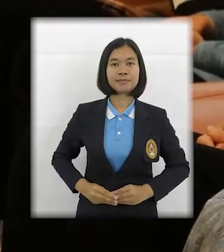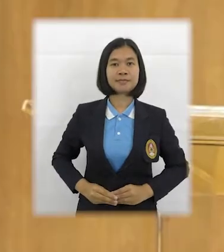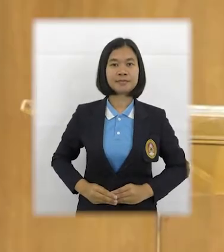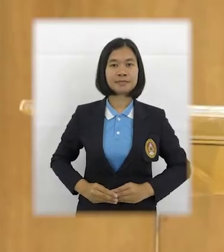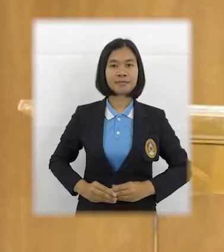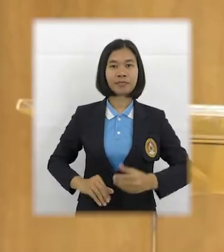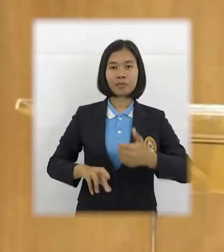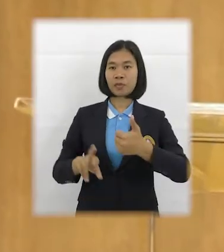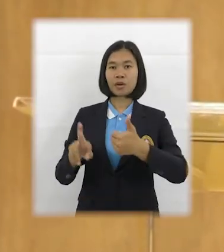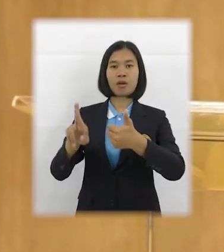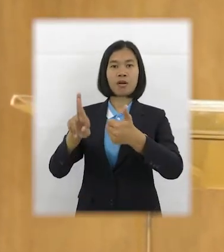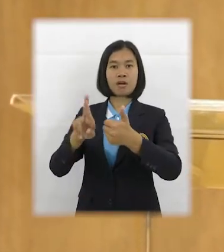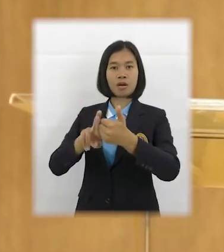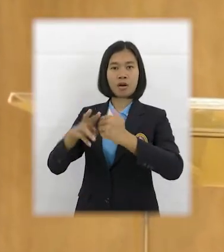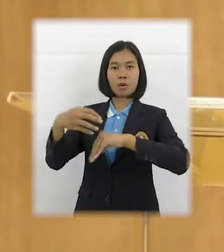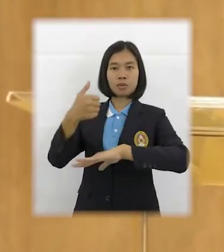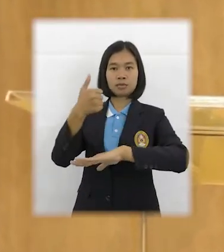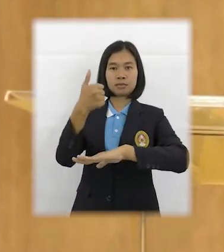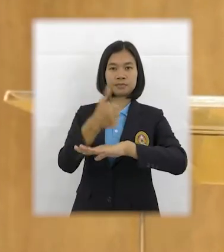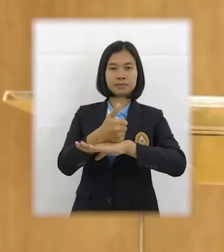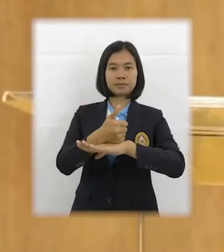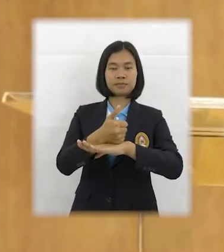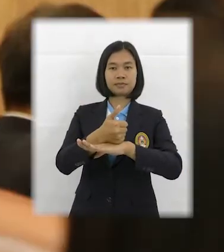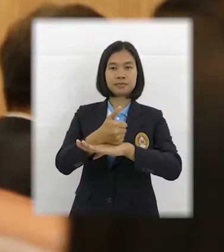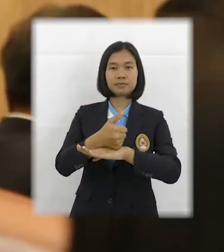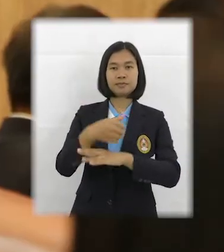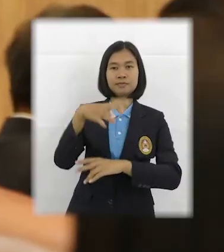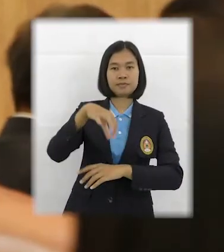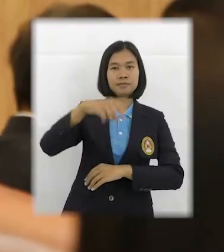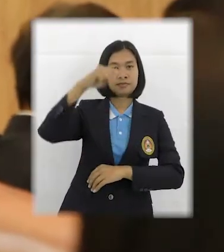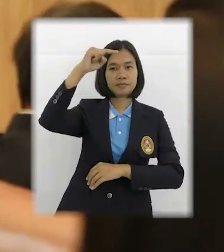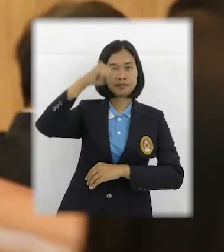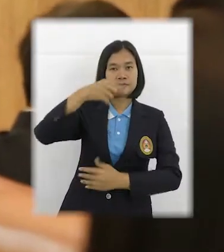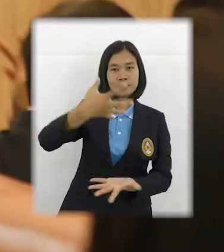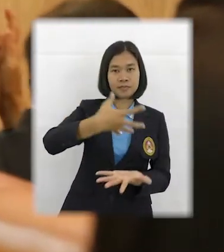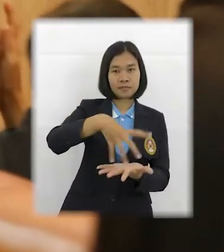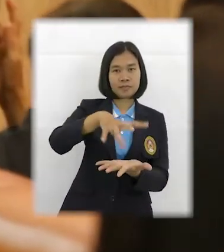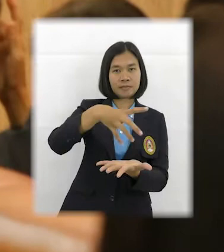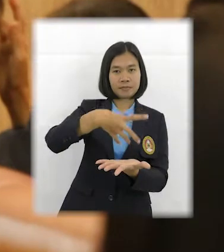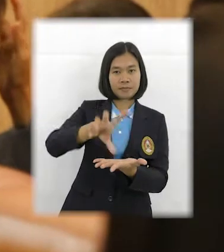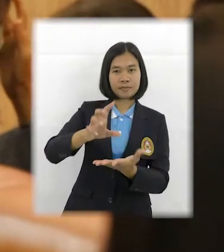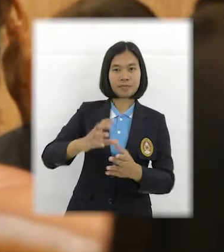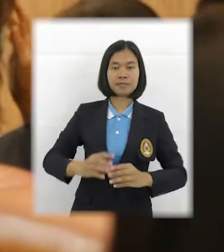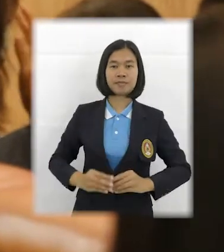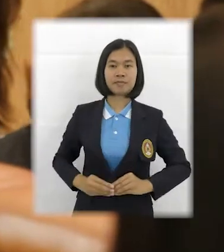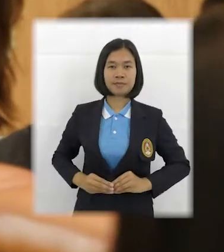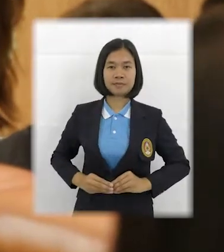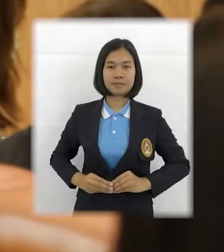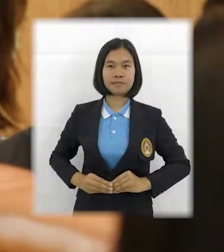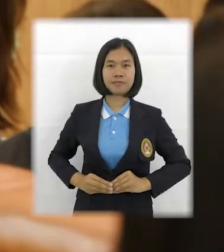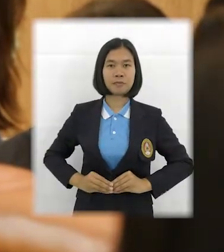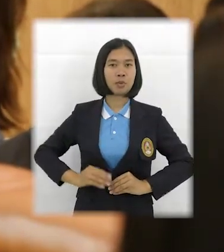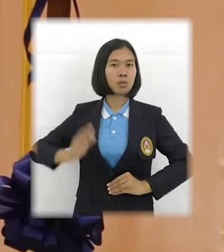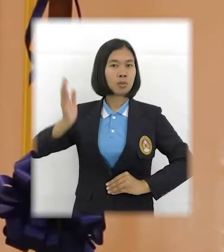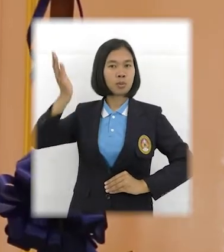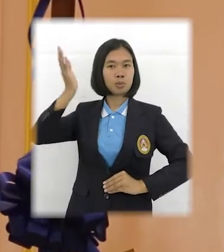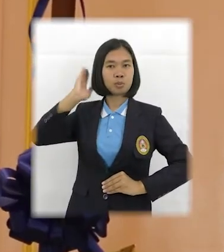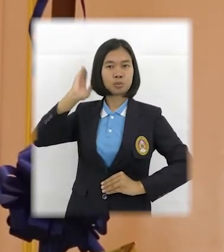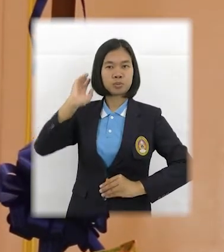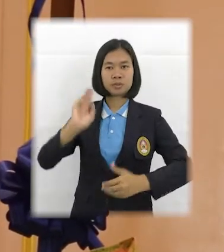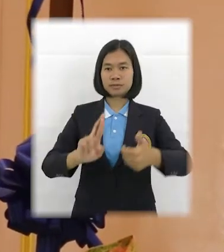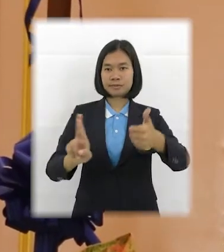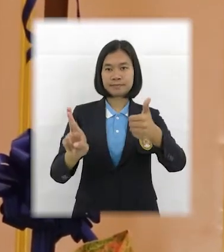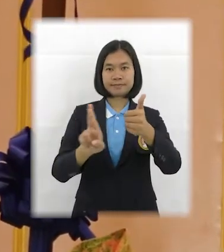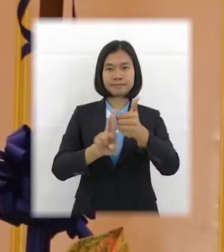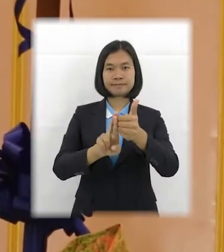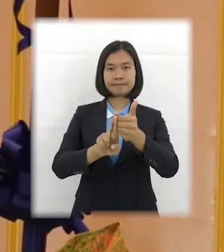ารย์ฤทธิรงค์จิวากานนท์ผู้อำนวยการสถาบันไทยศึกษากล่าวรายงานและนายภูนศักดิ์วานิชวิเศษกุลร